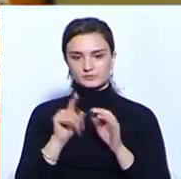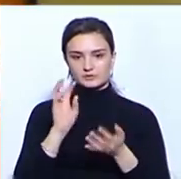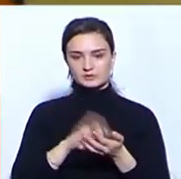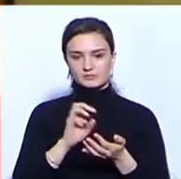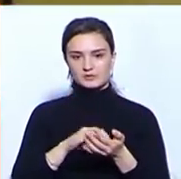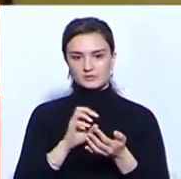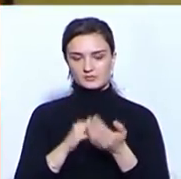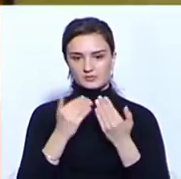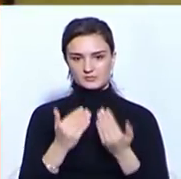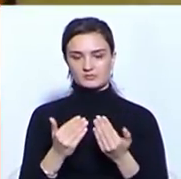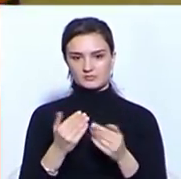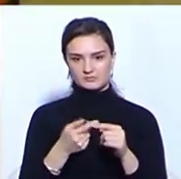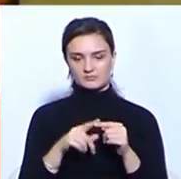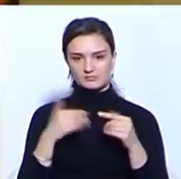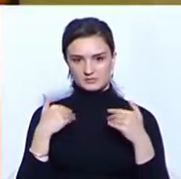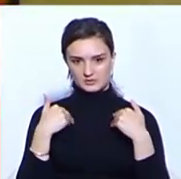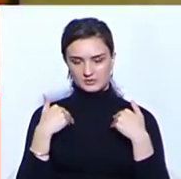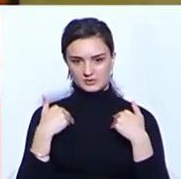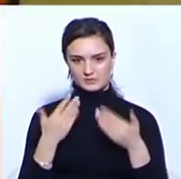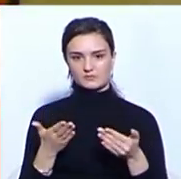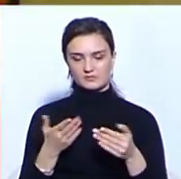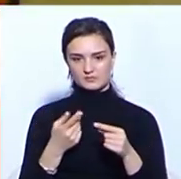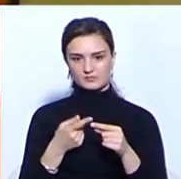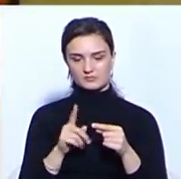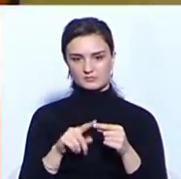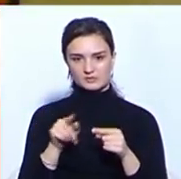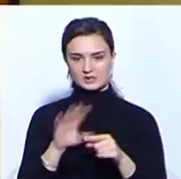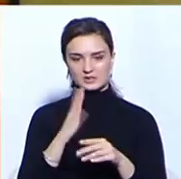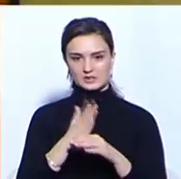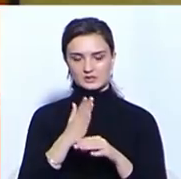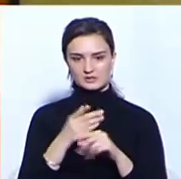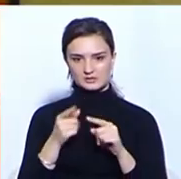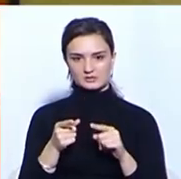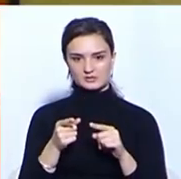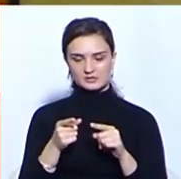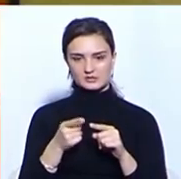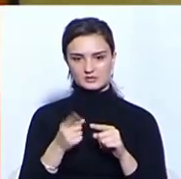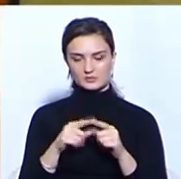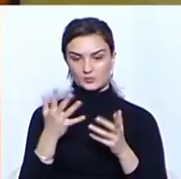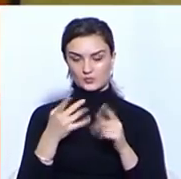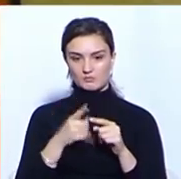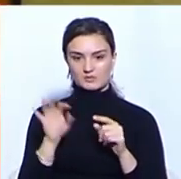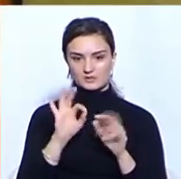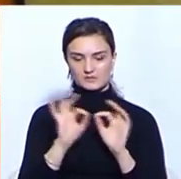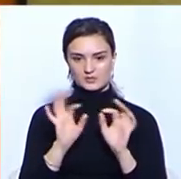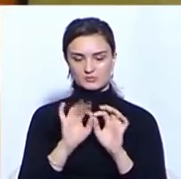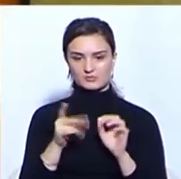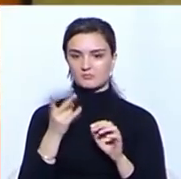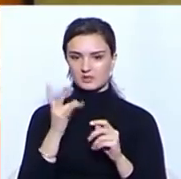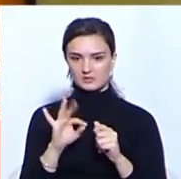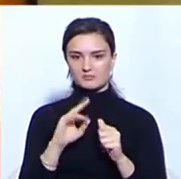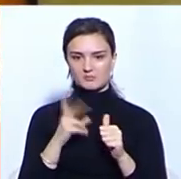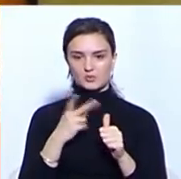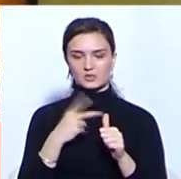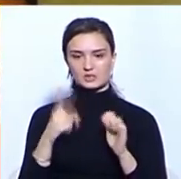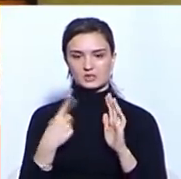სამარხო ტკბილეულზე, მე გირჩევდით რომ თავი შეიკავოთ. ჯერთი ეს არ არის მორალურადაც გამართლებული თუ ამაზე ვლაპარაკობთ, მაგრამ